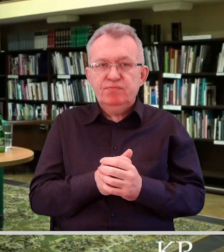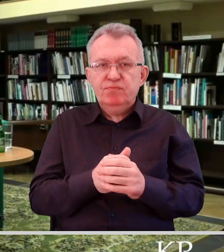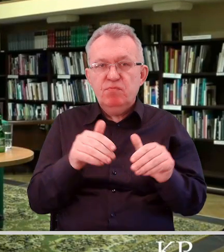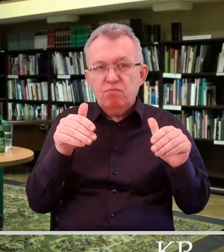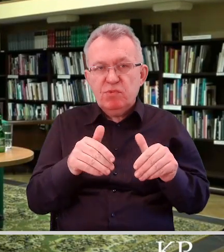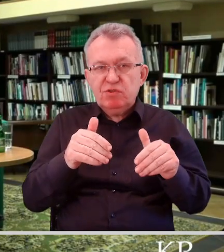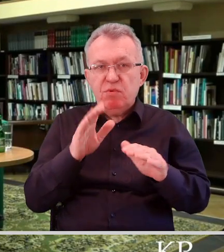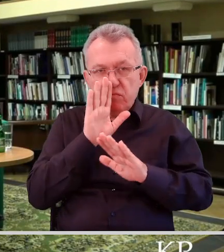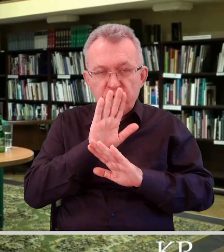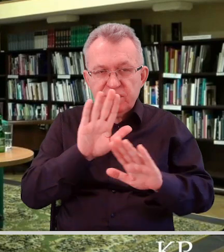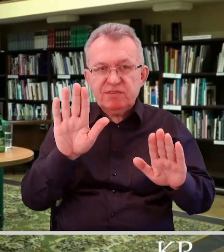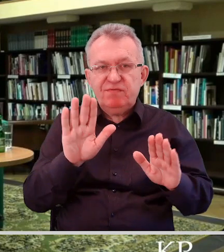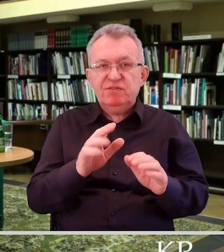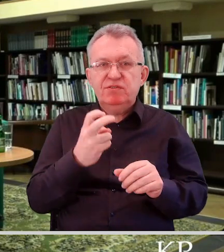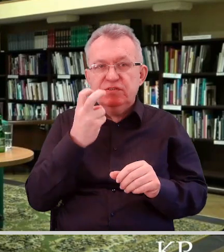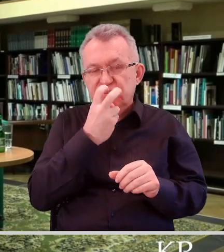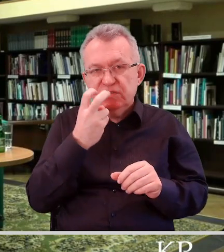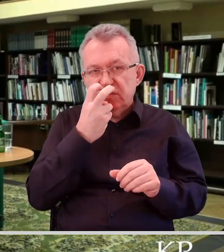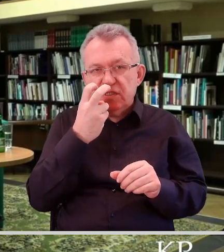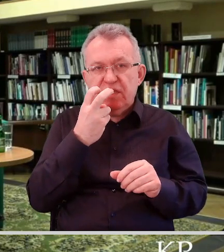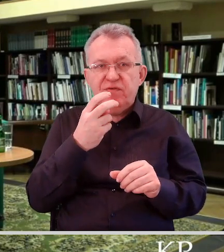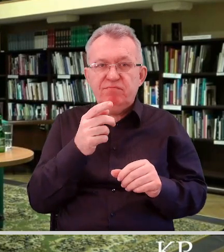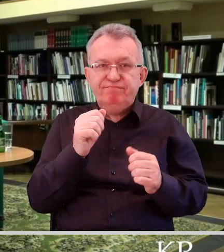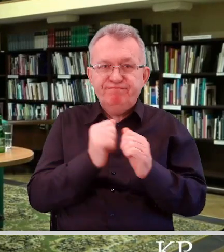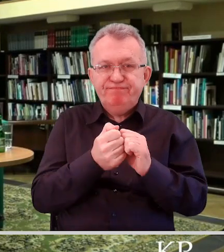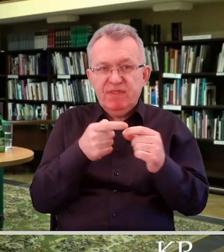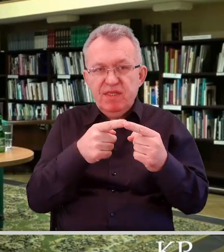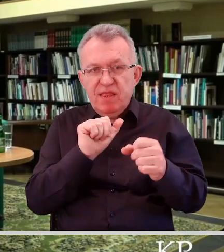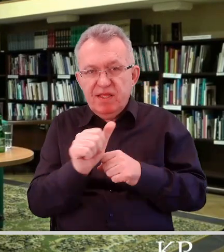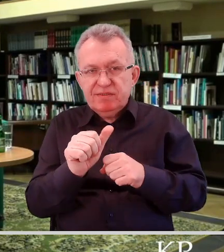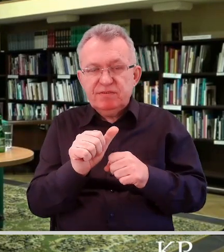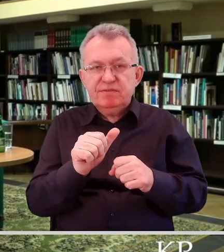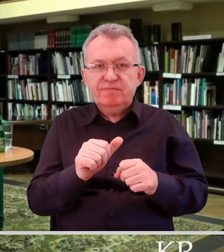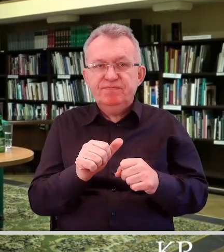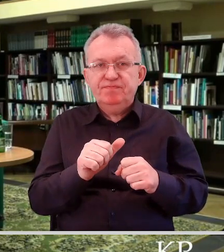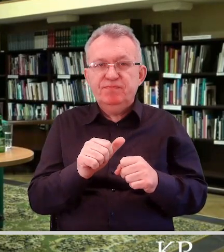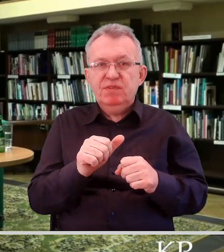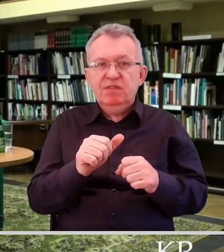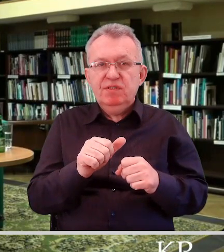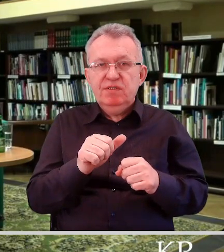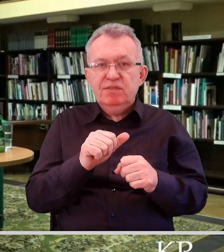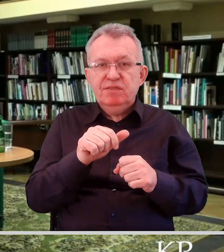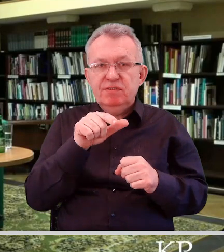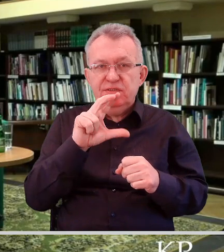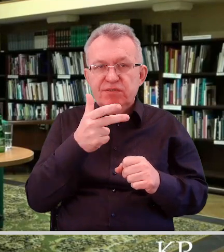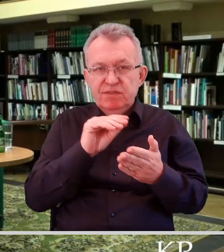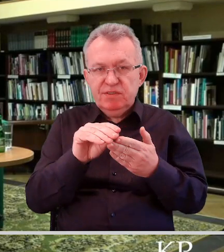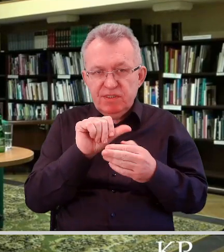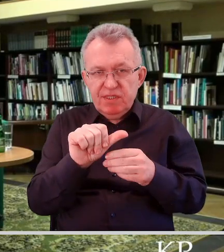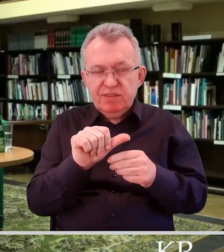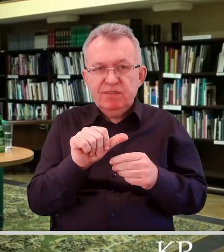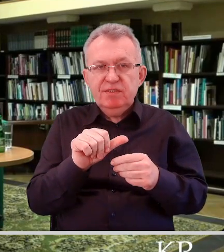Możemy ją pokazywać, właśnie ciekawym kontrapunktem dla tego myślenia jest chyba przystupa, w